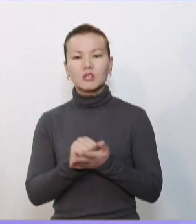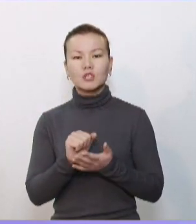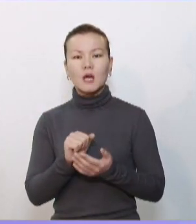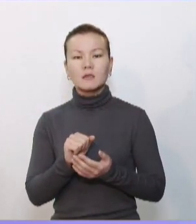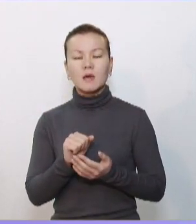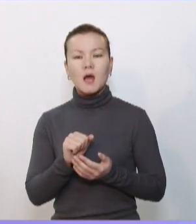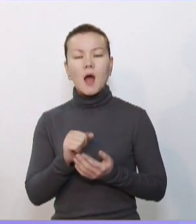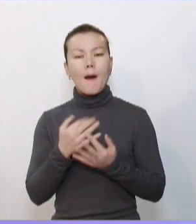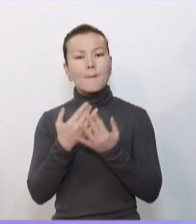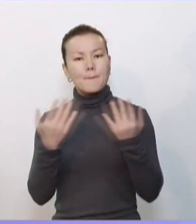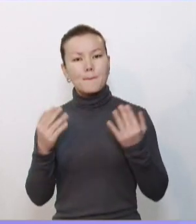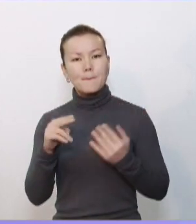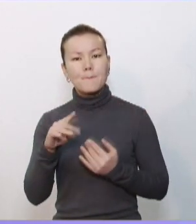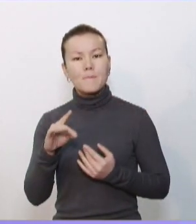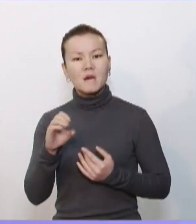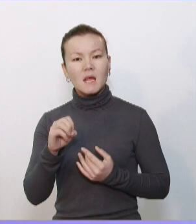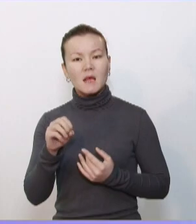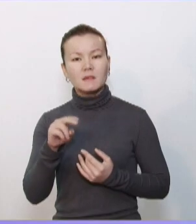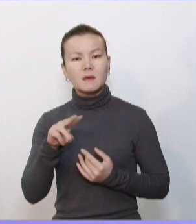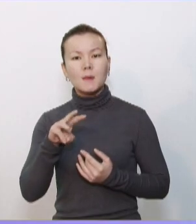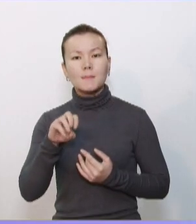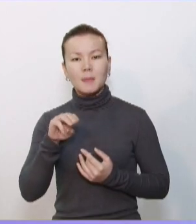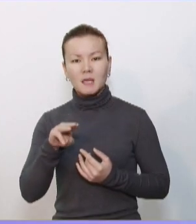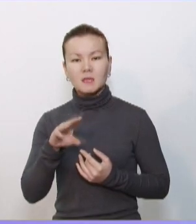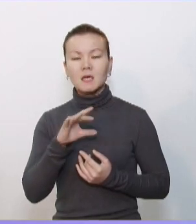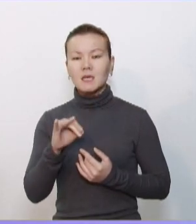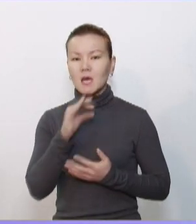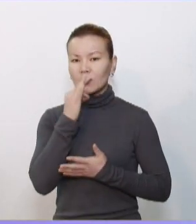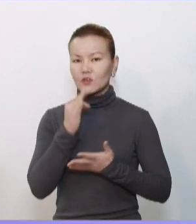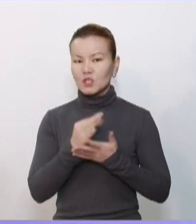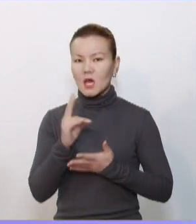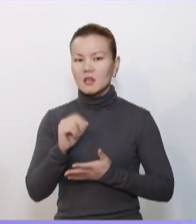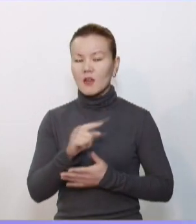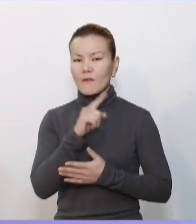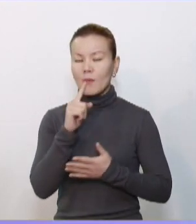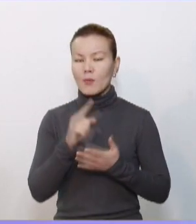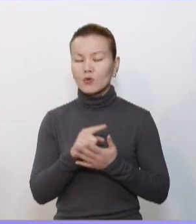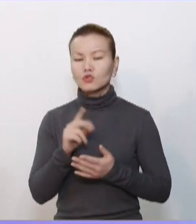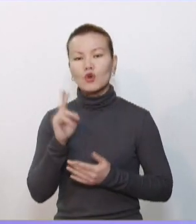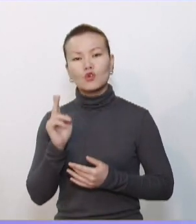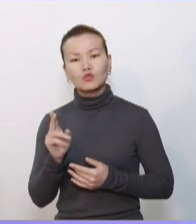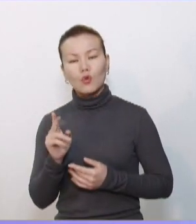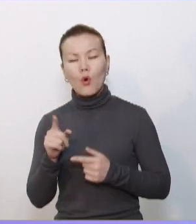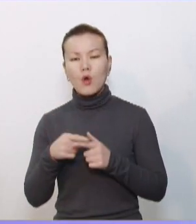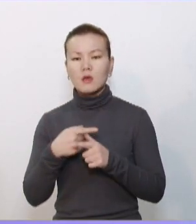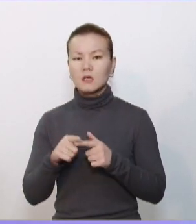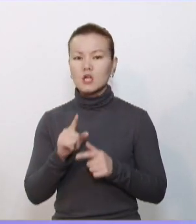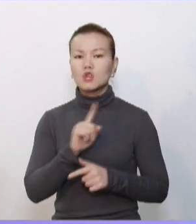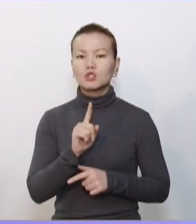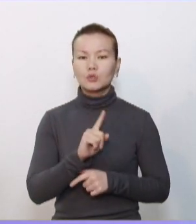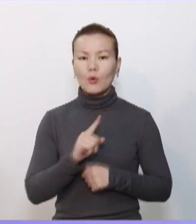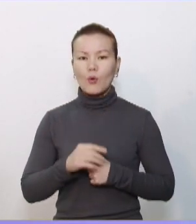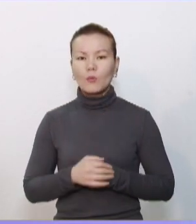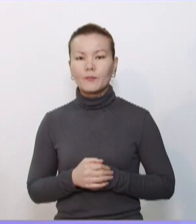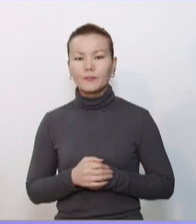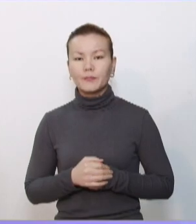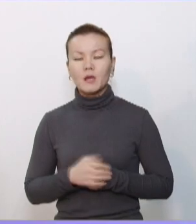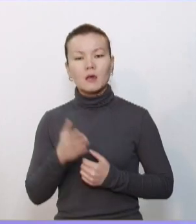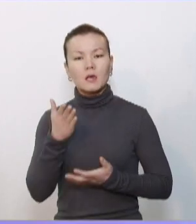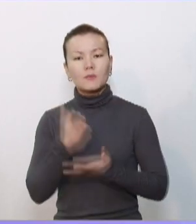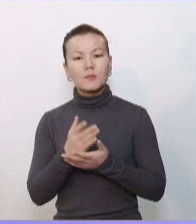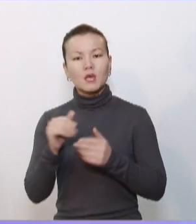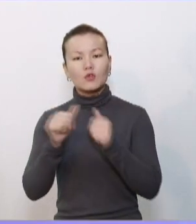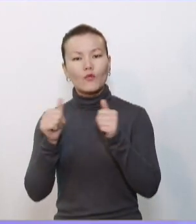обозначает предмет и отвечает на вопросы «кто» или «что».